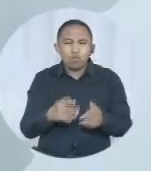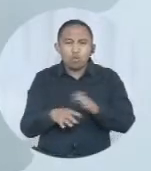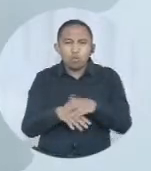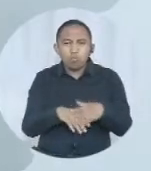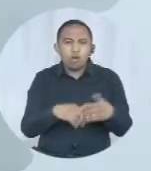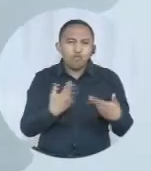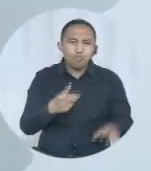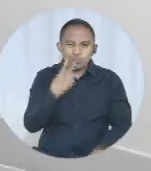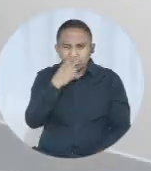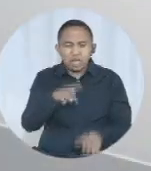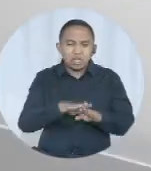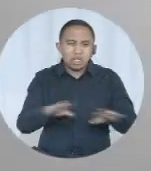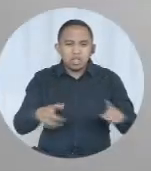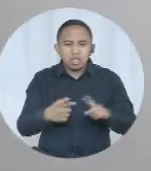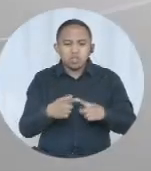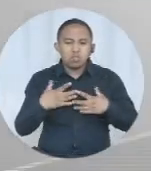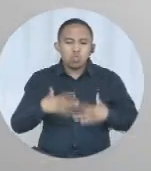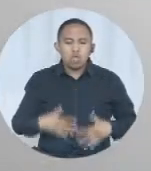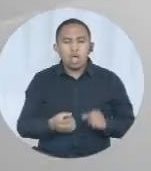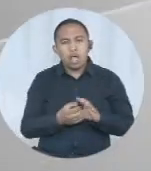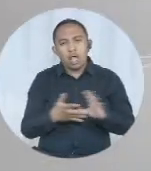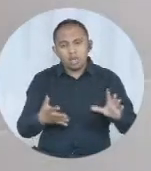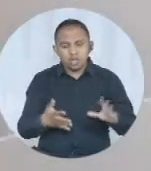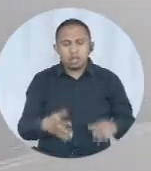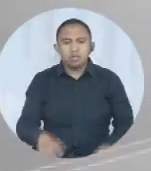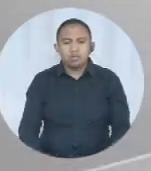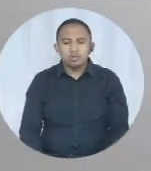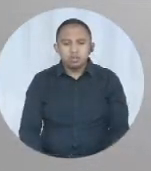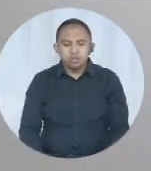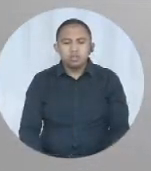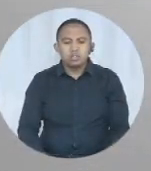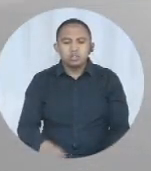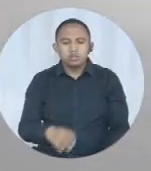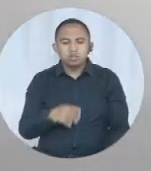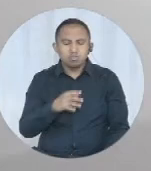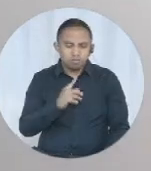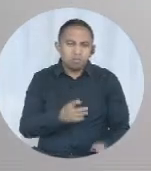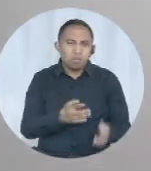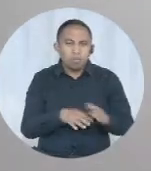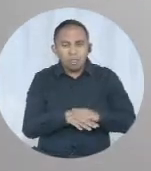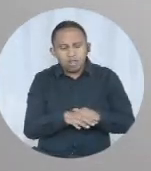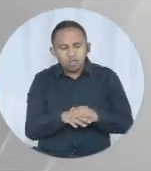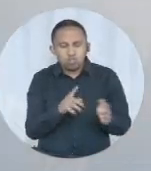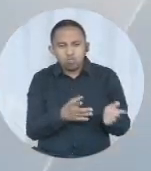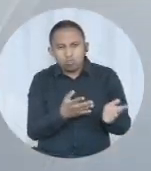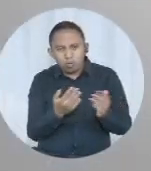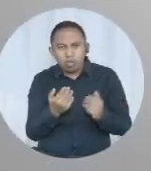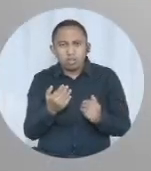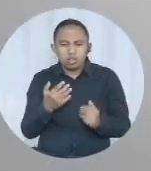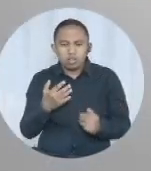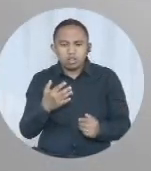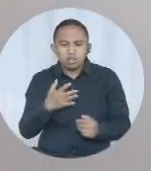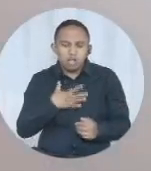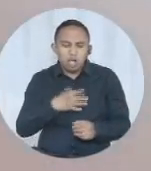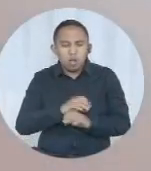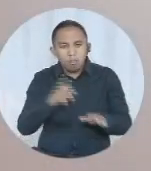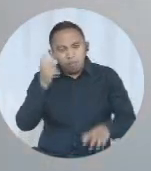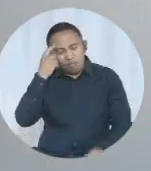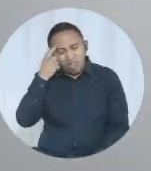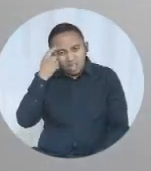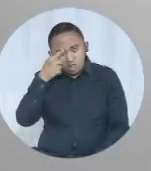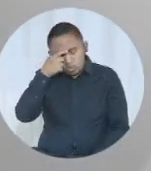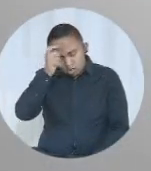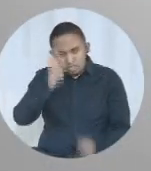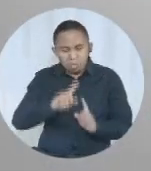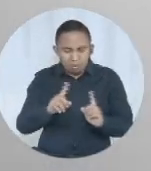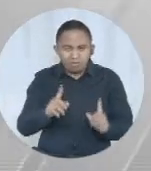ny toekareny hetsika isitomana malagasy hitsidika na hianatra sy ampahafantatra ny Turkia ny fampiratiana atao etsy amin'ny